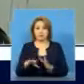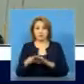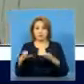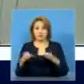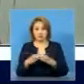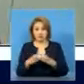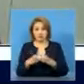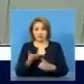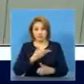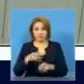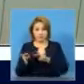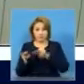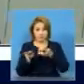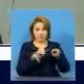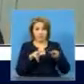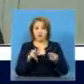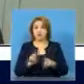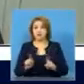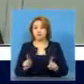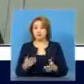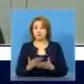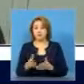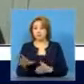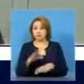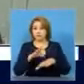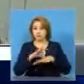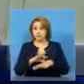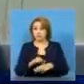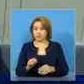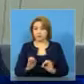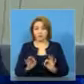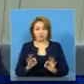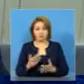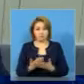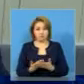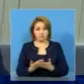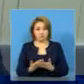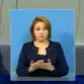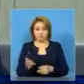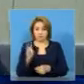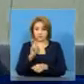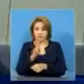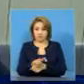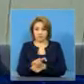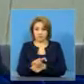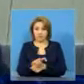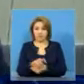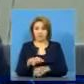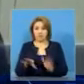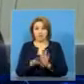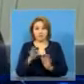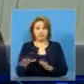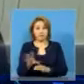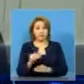участка. Мы наблюдаем за тем, что все проходило по нормам, за ходом голосования, и